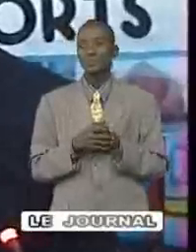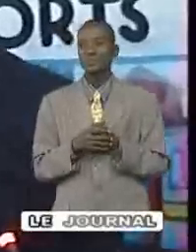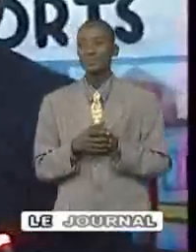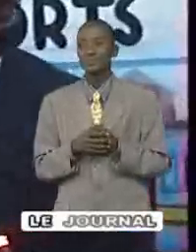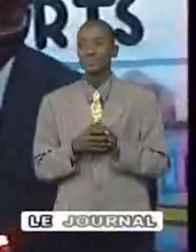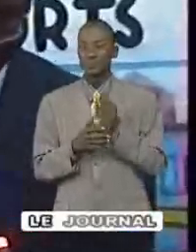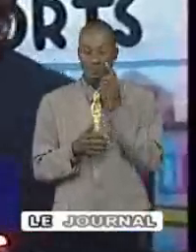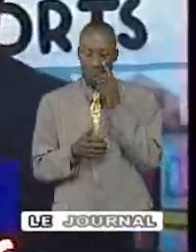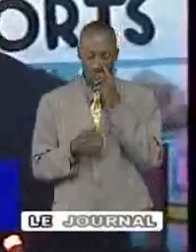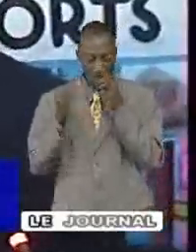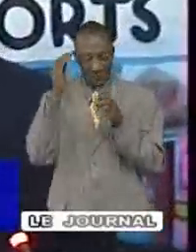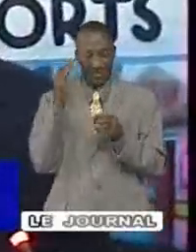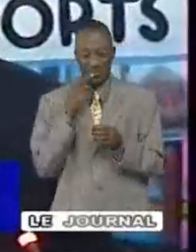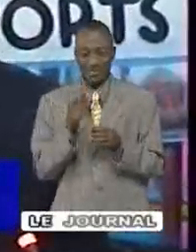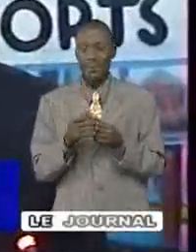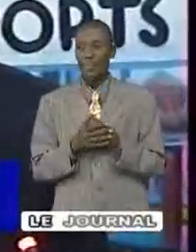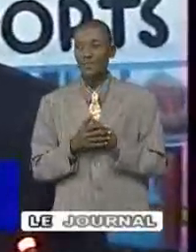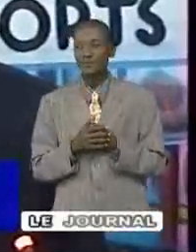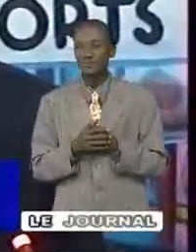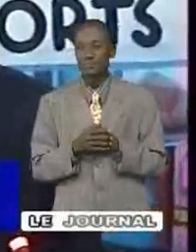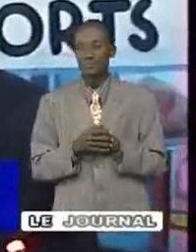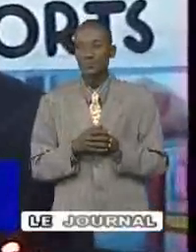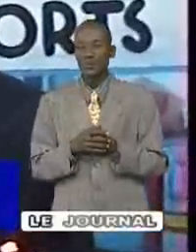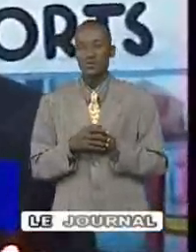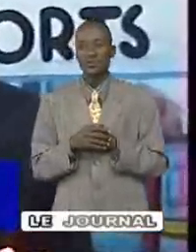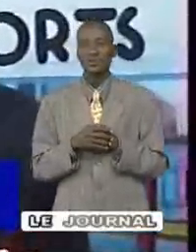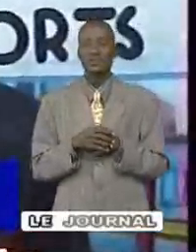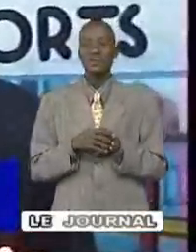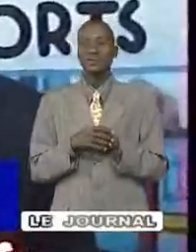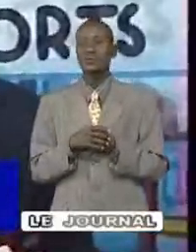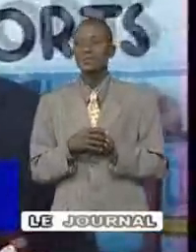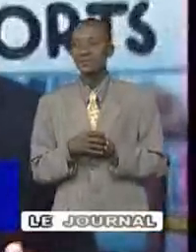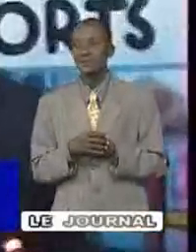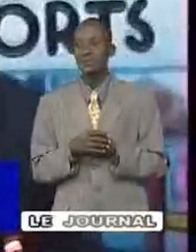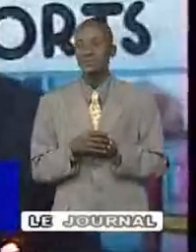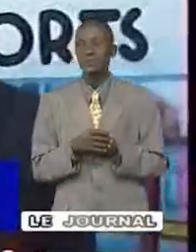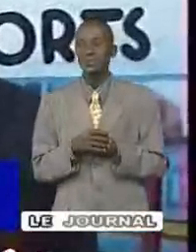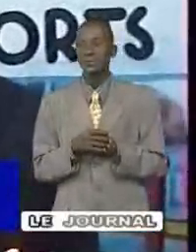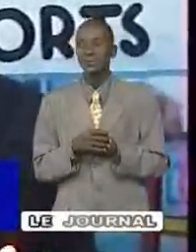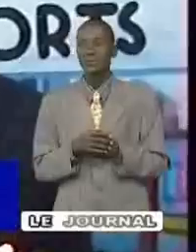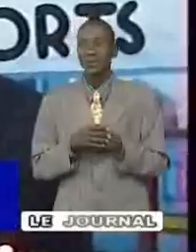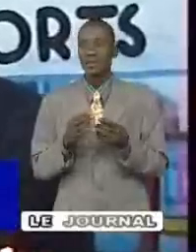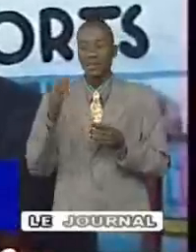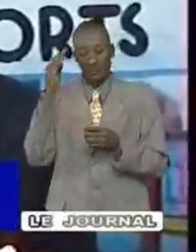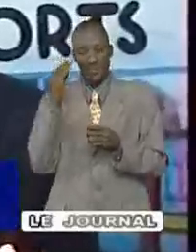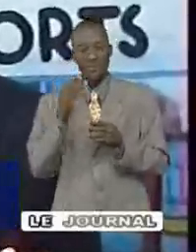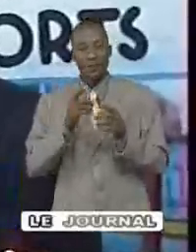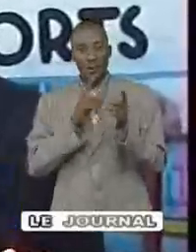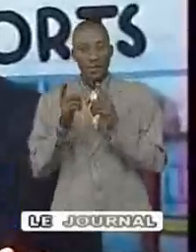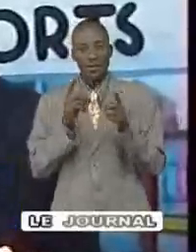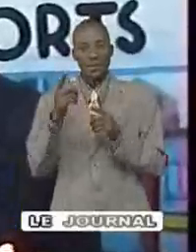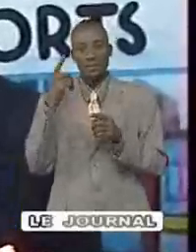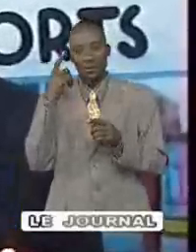acier. A. Unité interdite de naviguer dès maintenant. Dans la province de Bandundu,